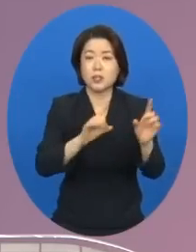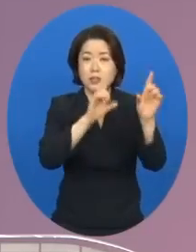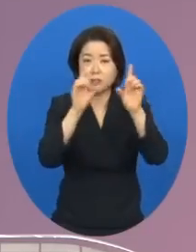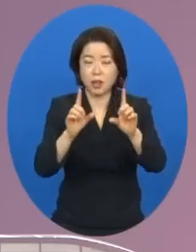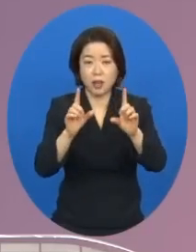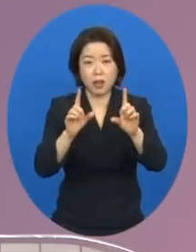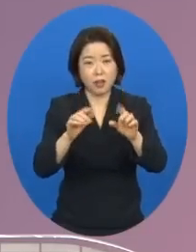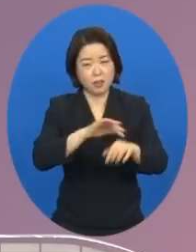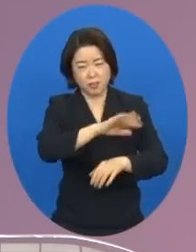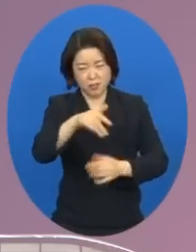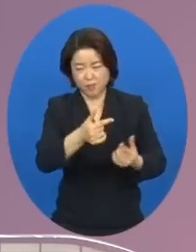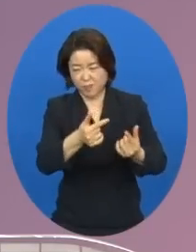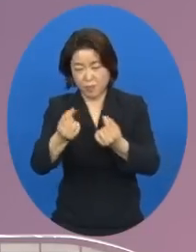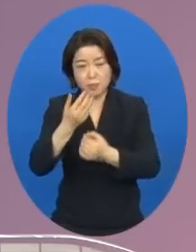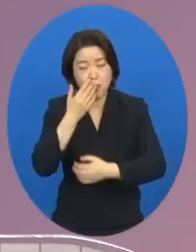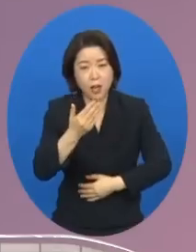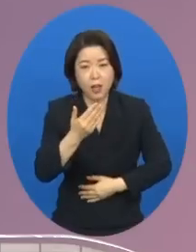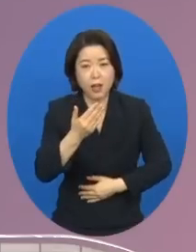수 있습니까?